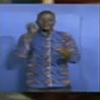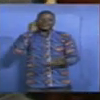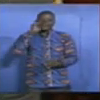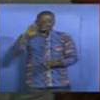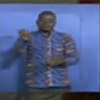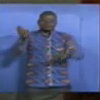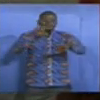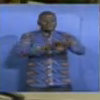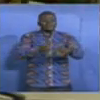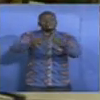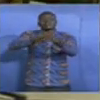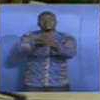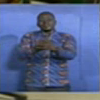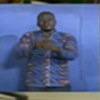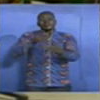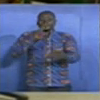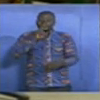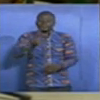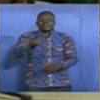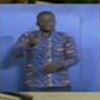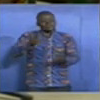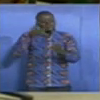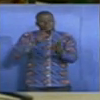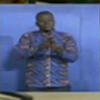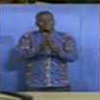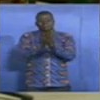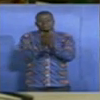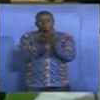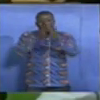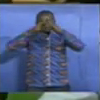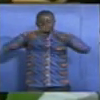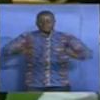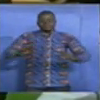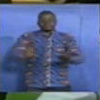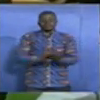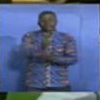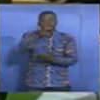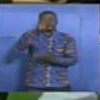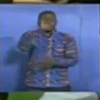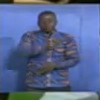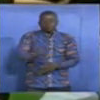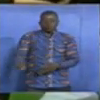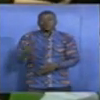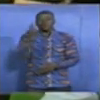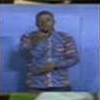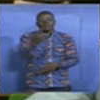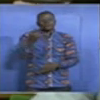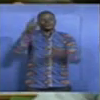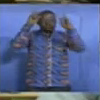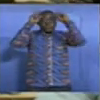début effectif du projet de bibliothèque numérique de l'Université Ouagadougou, professeur Joseph